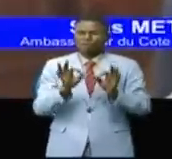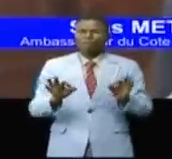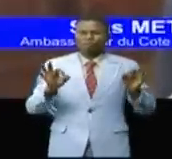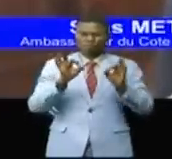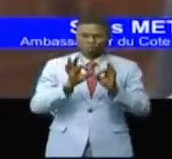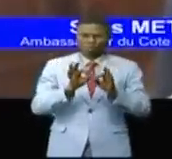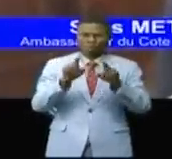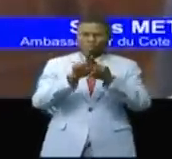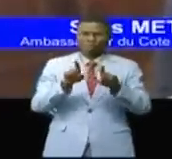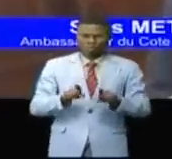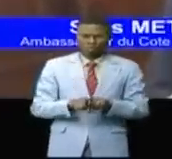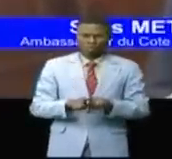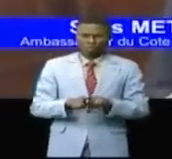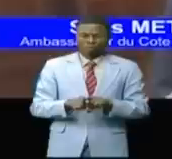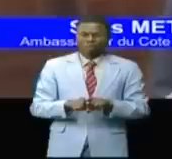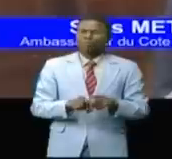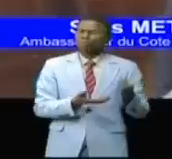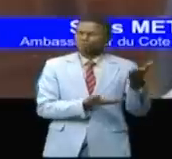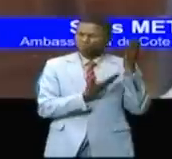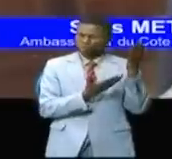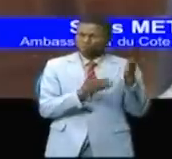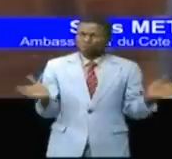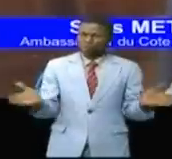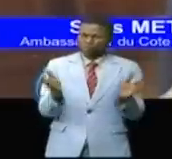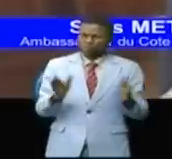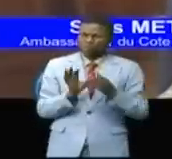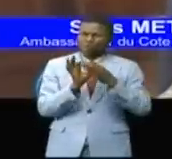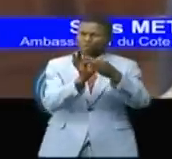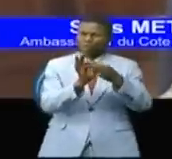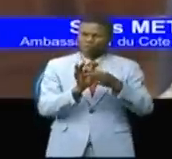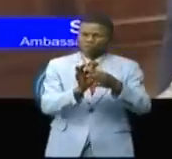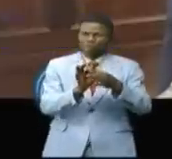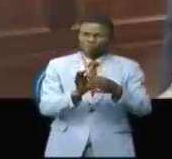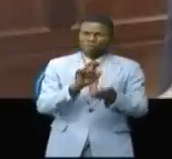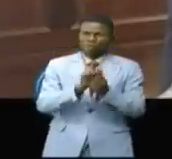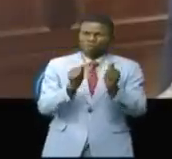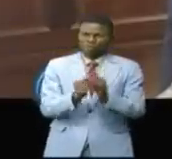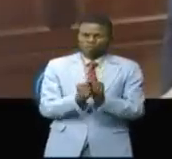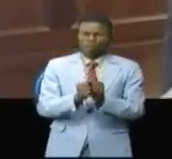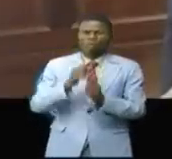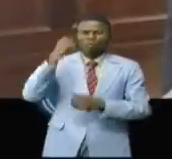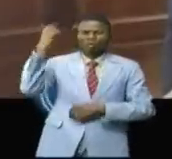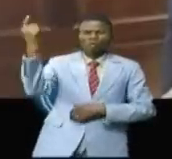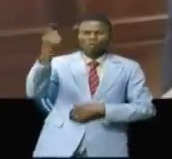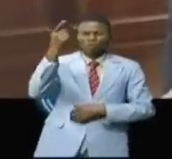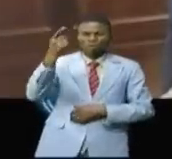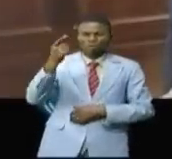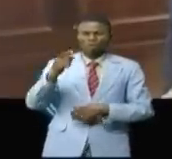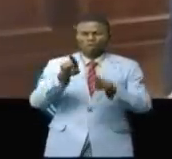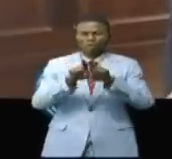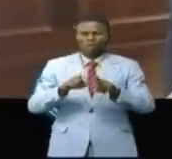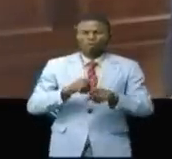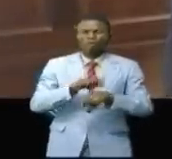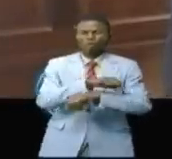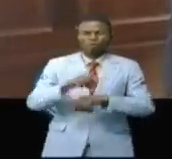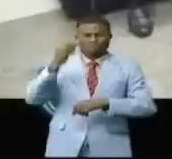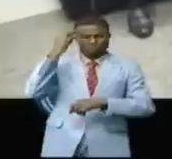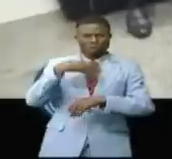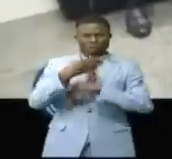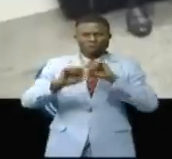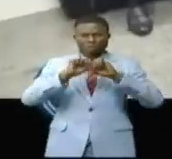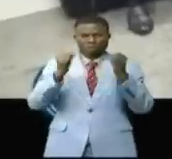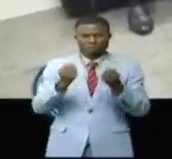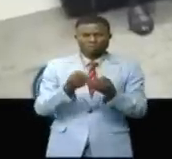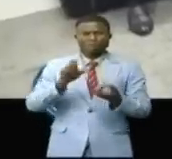sur la nécessité de renforcer la coopération sur le plan humanitaire et sociale une fois leur relation